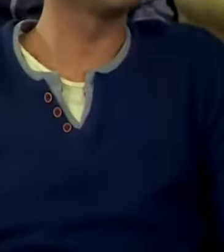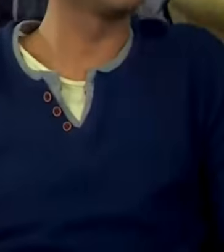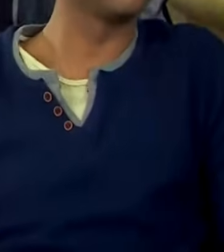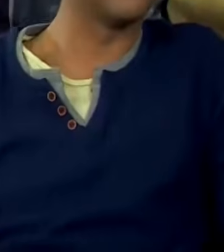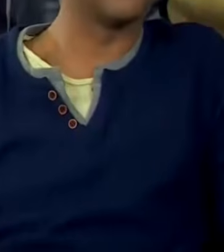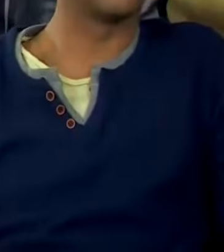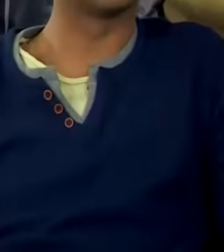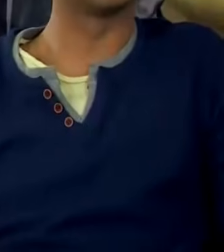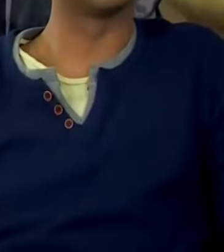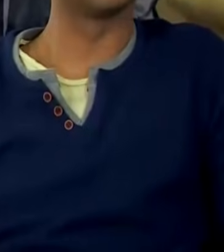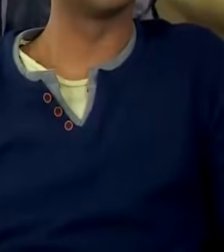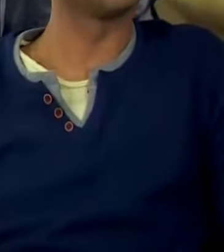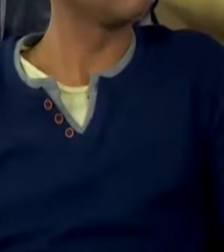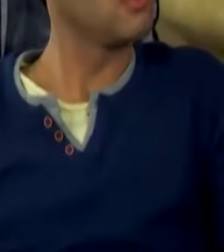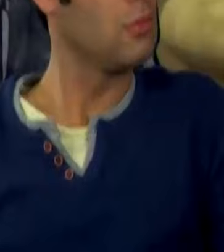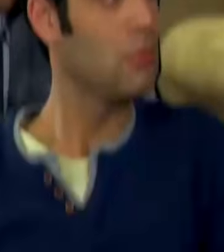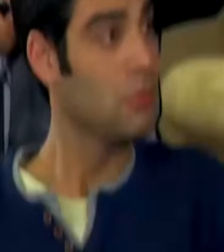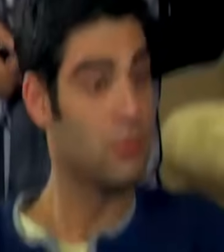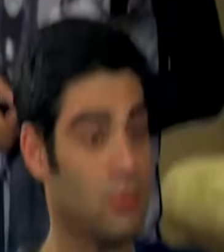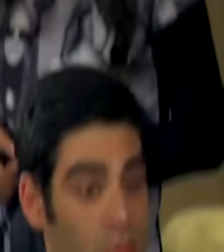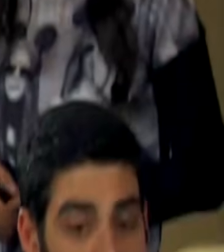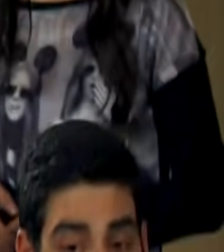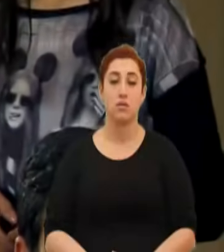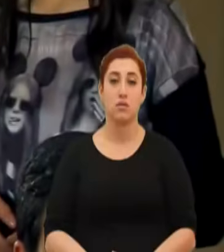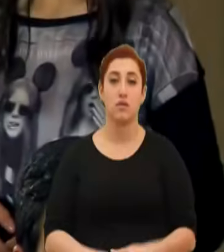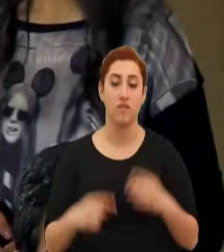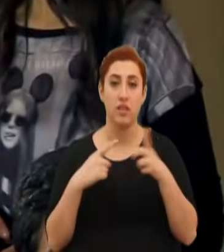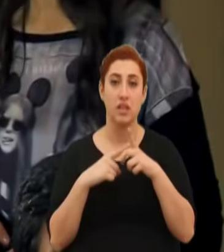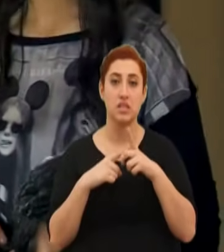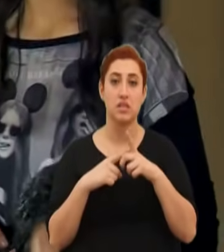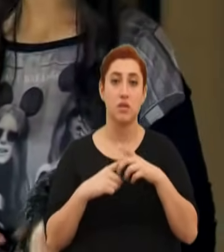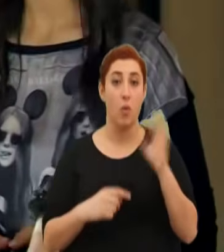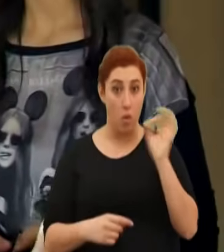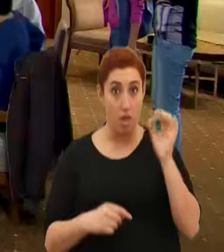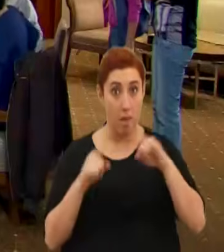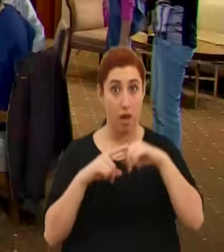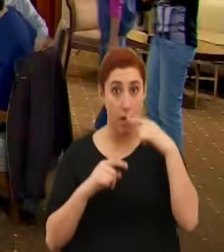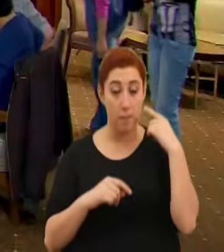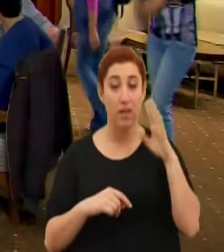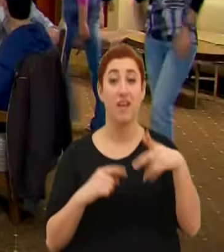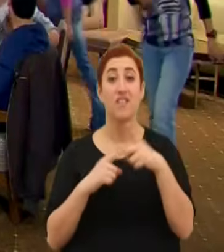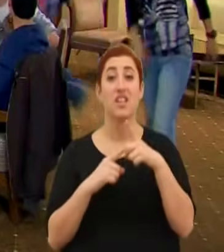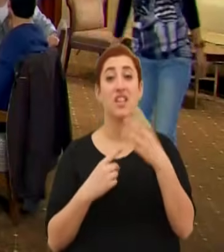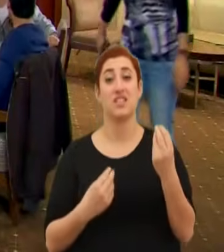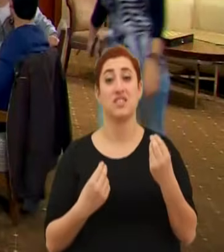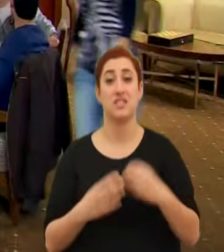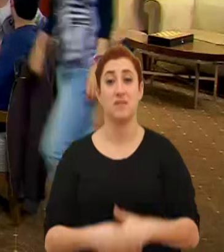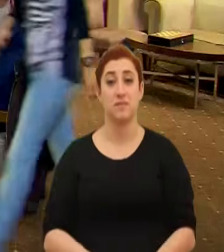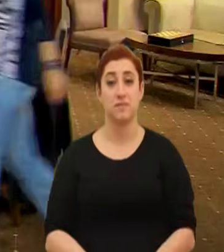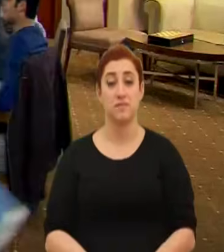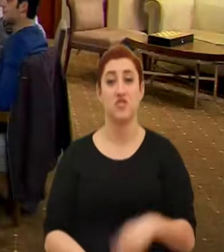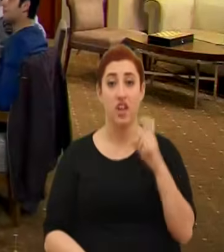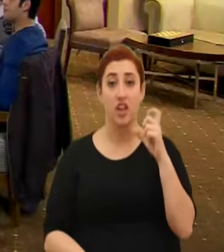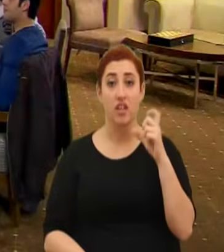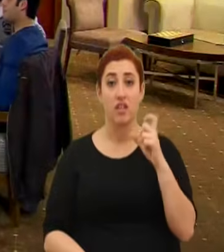Filiz arkalarında. Filiz Hakan'ın omzuna dokundu. Filiz. Öyle mi Hakan Bey? Filiz. Ya ben.